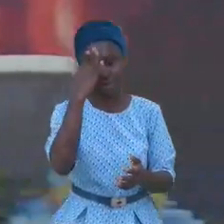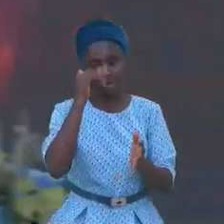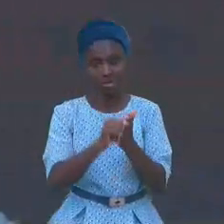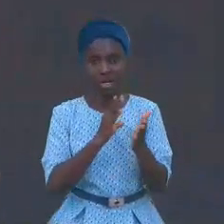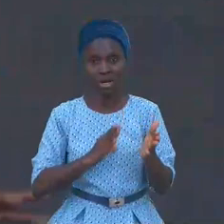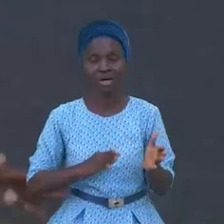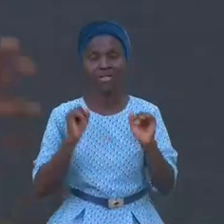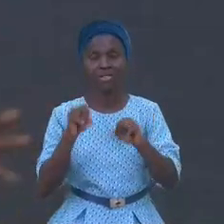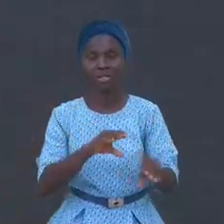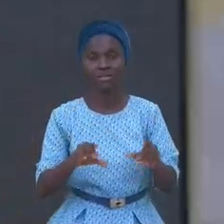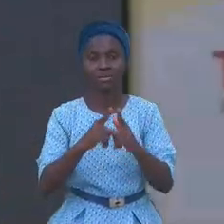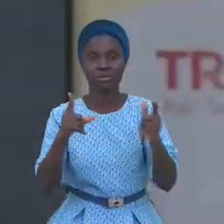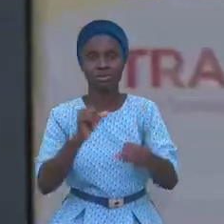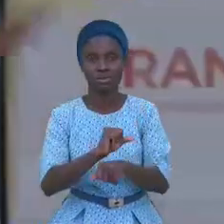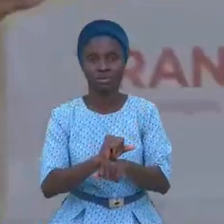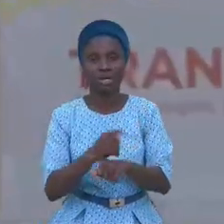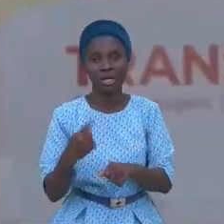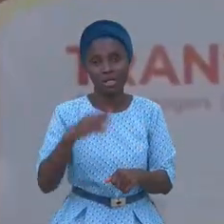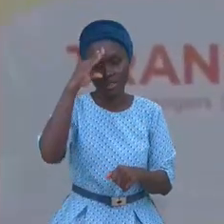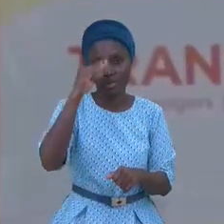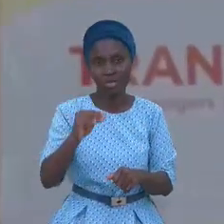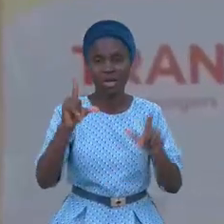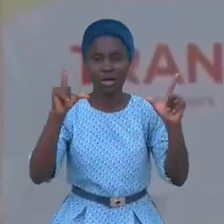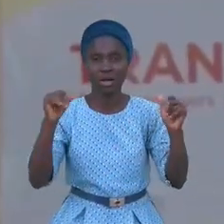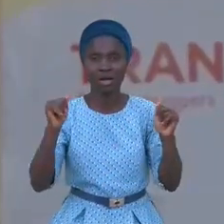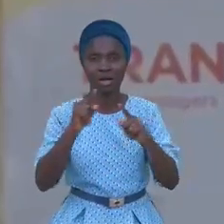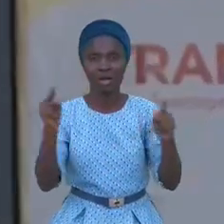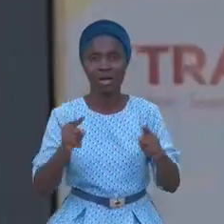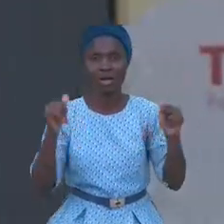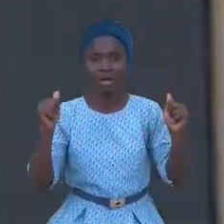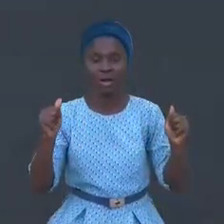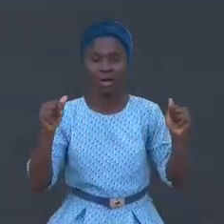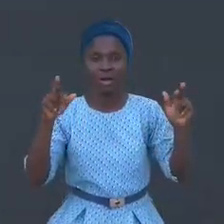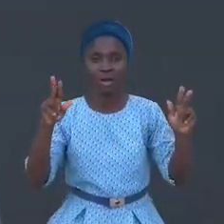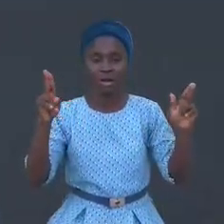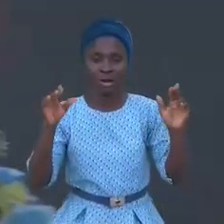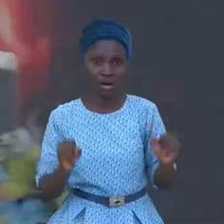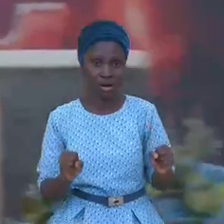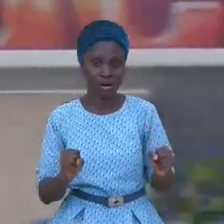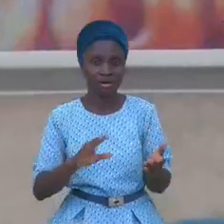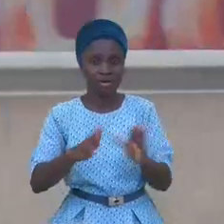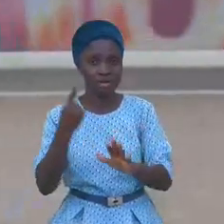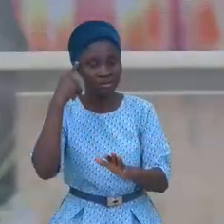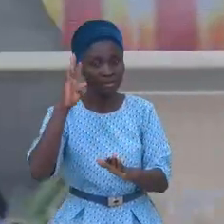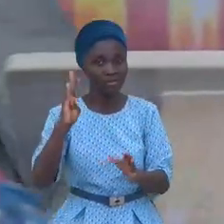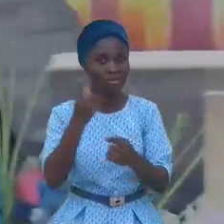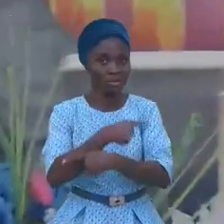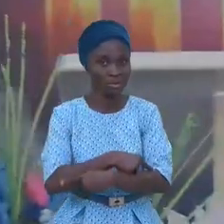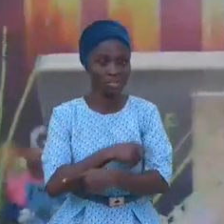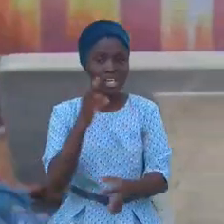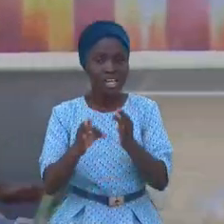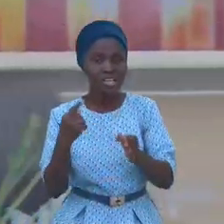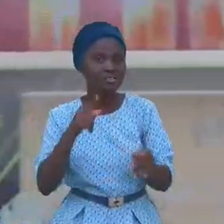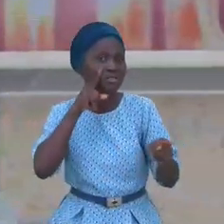homme, Lazare, mort depuis 4 jours. Si les sœurs n'avaient pas appelé Christ